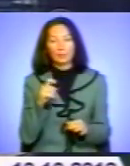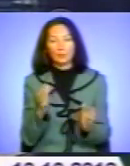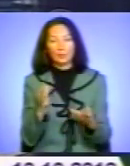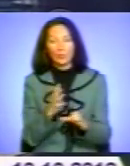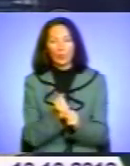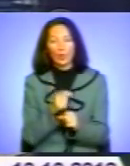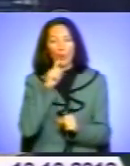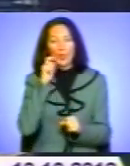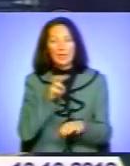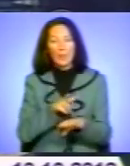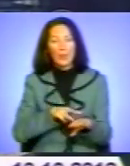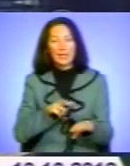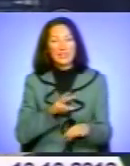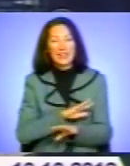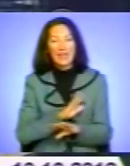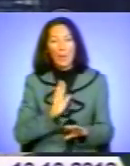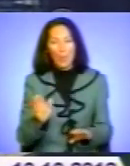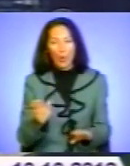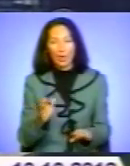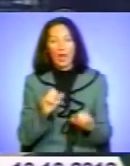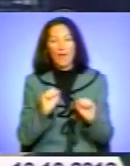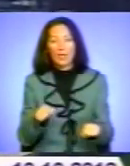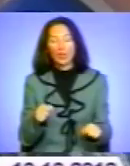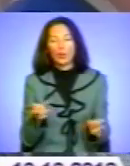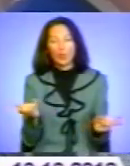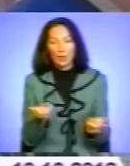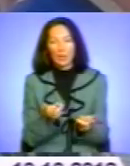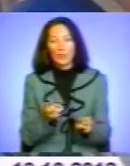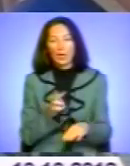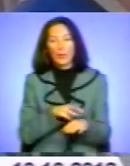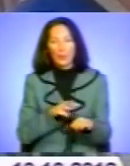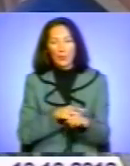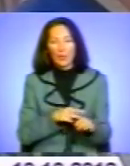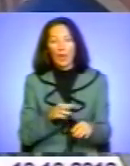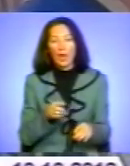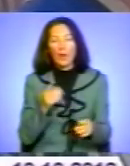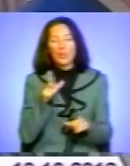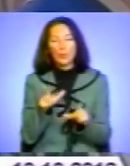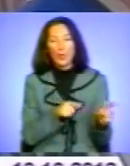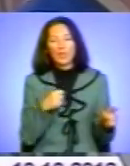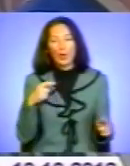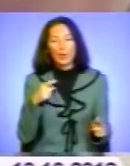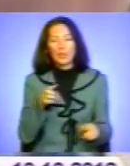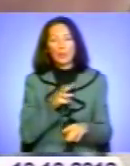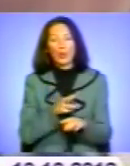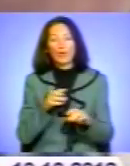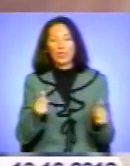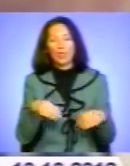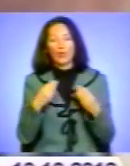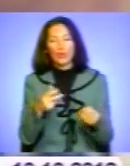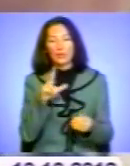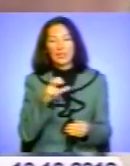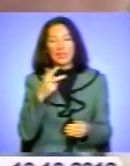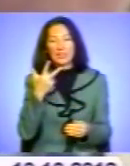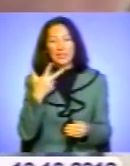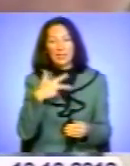Скорочень в українській міліції не буде, бо влада влаштовує кількість працівників у структурі МВС. Під час поїздки до Одеси Микола Азаров вручив 32 комплекти ключів від